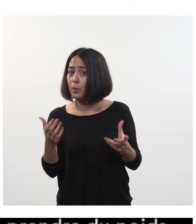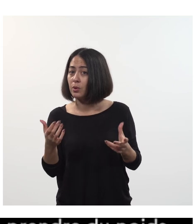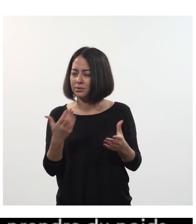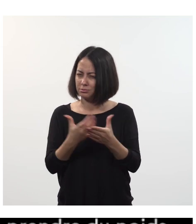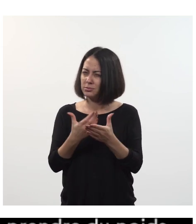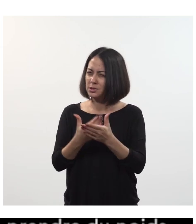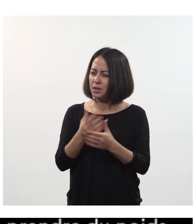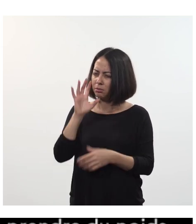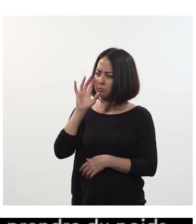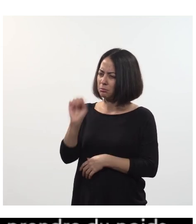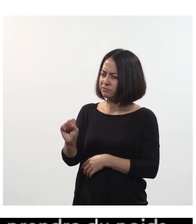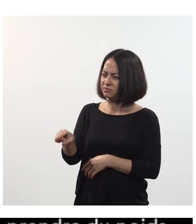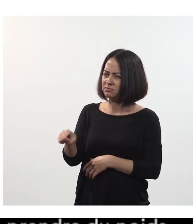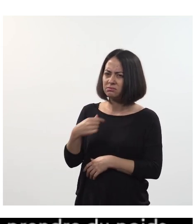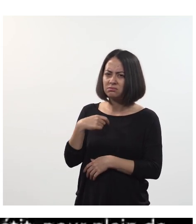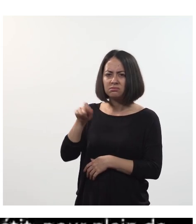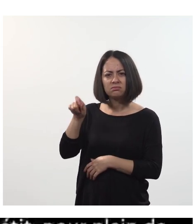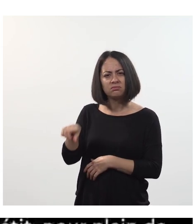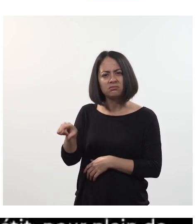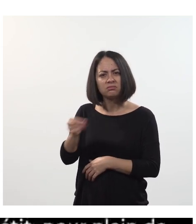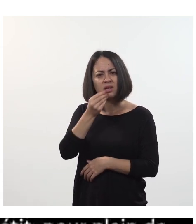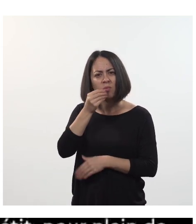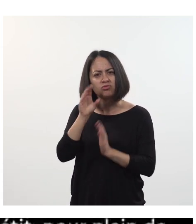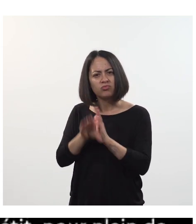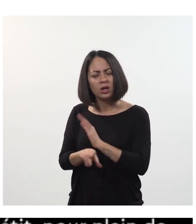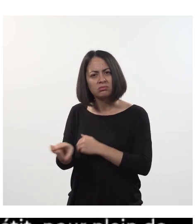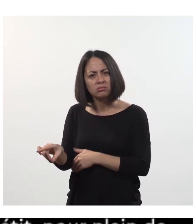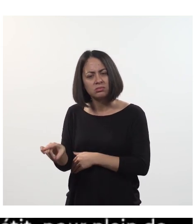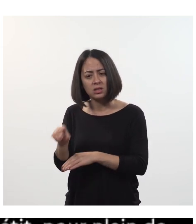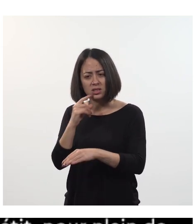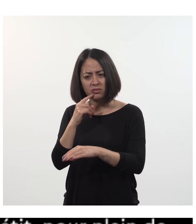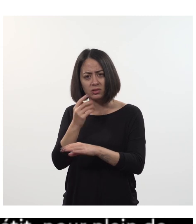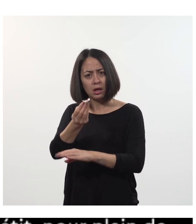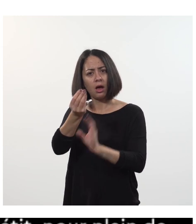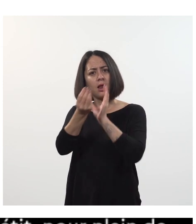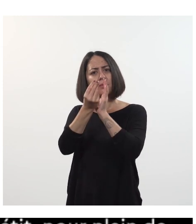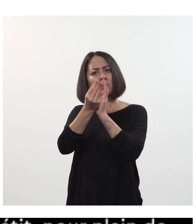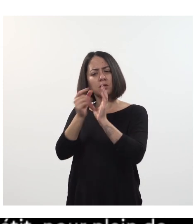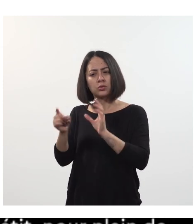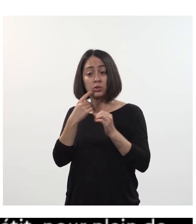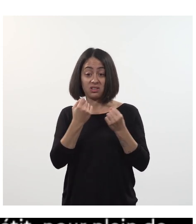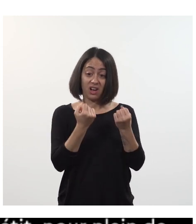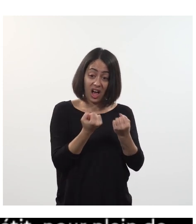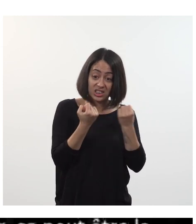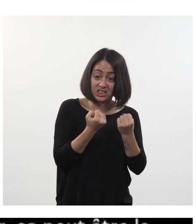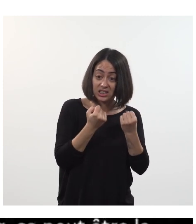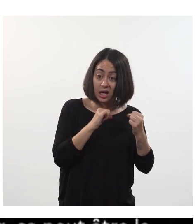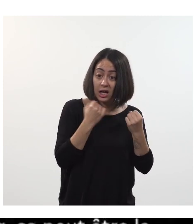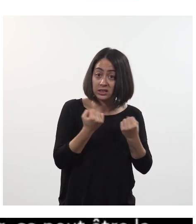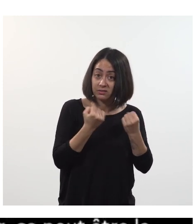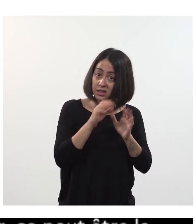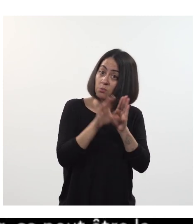facilement. Personne, elle va moins manger, donc elle va diminuer son alimentation, peut diminuer ses activités aussi parce qu'elle a moins envie de faire de choses et qu'elle a moins de force pour les